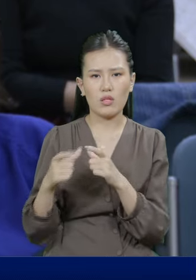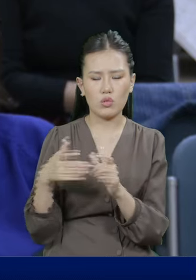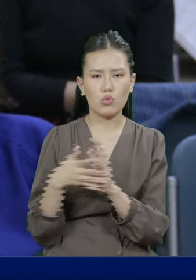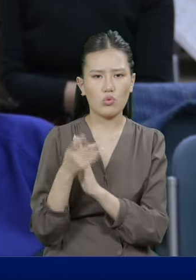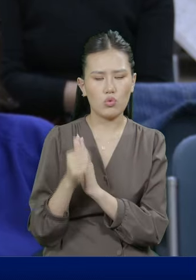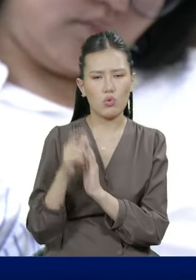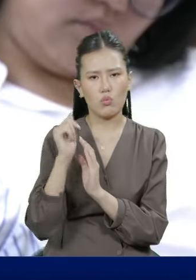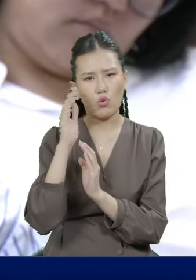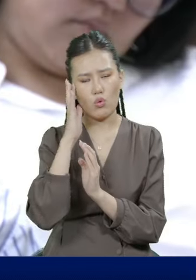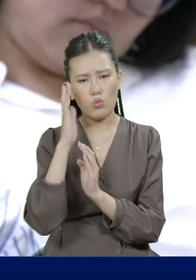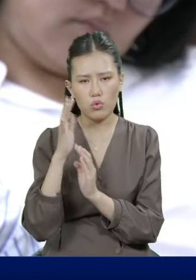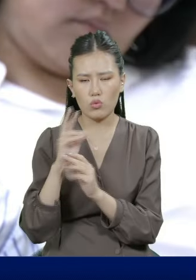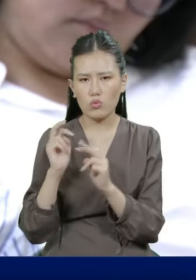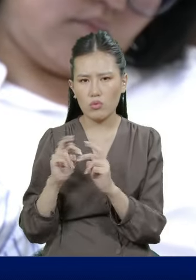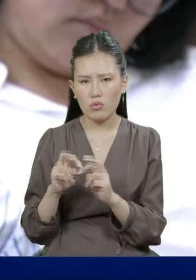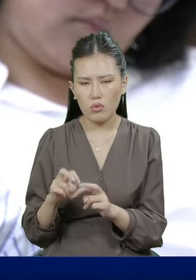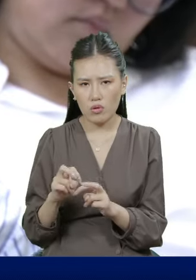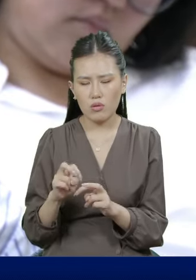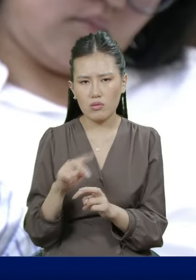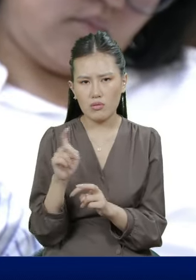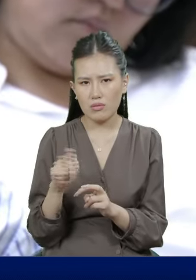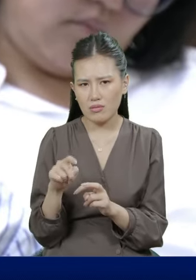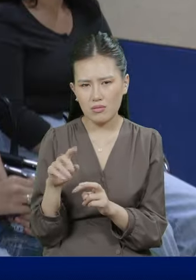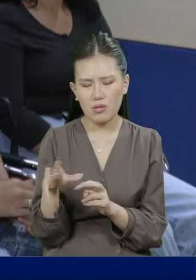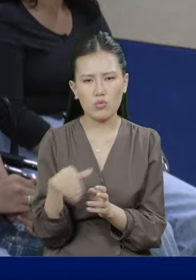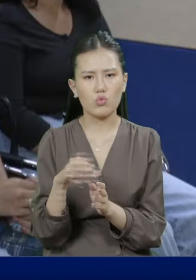мөнгөний бодлого зэрэгт дүн шинжилгээ хийж, асуудлыг